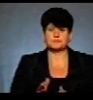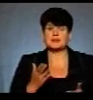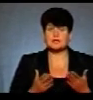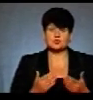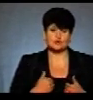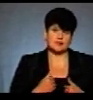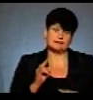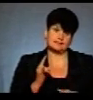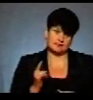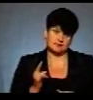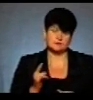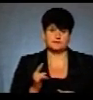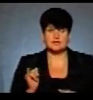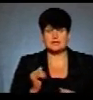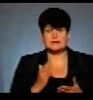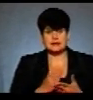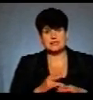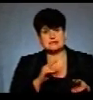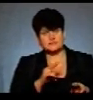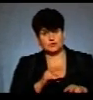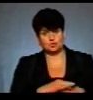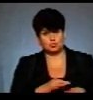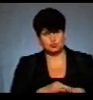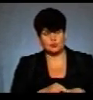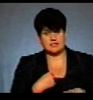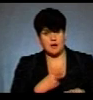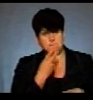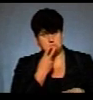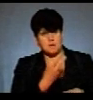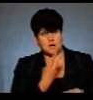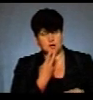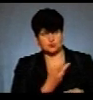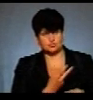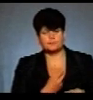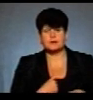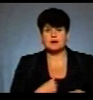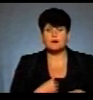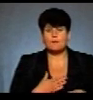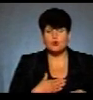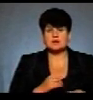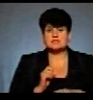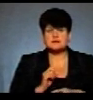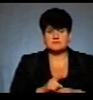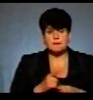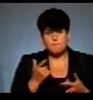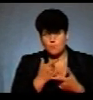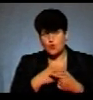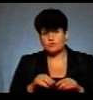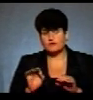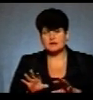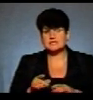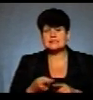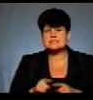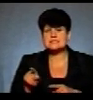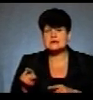Якщо я дитина є свідком булінгу, ну, тобто я бачу, моя задача насправді поінформувати про це